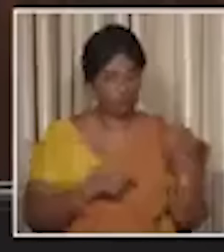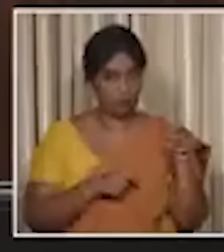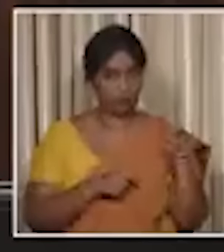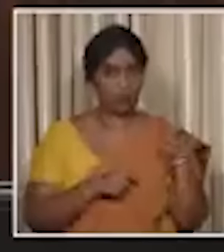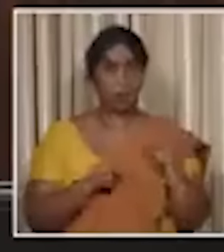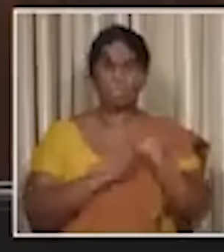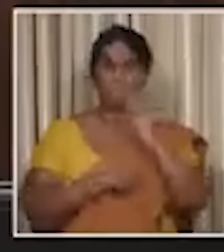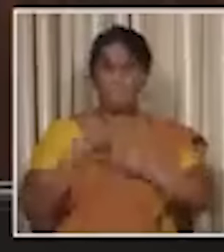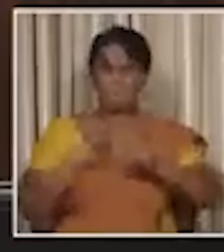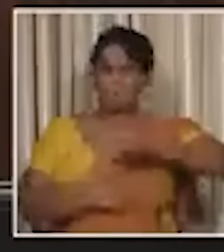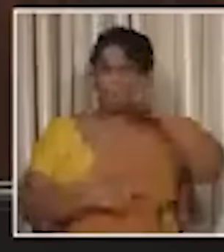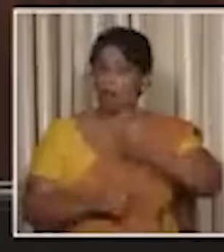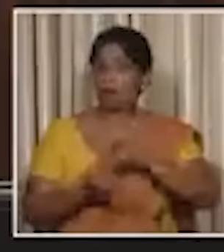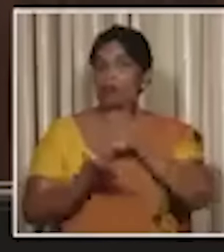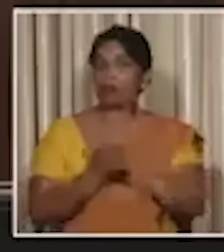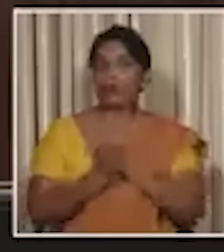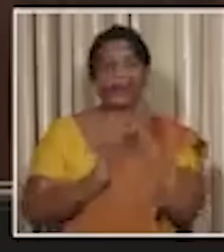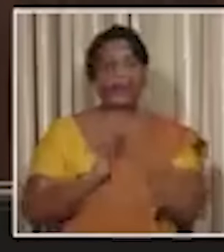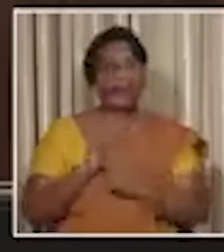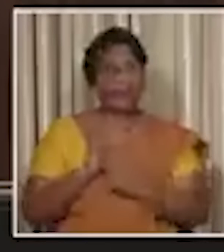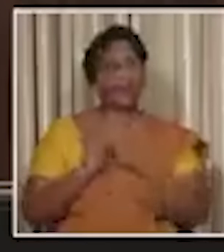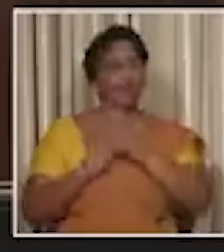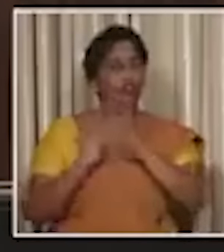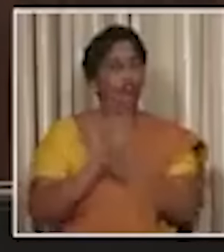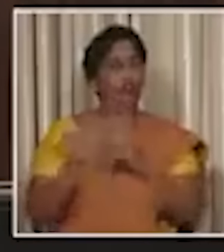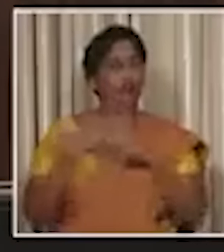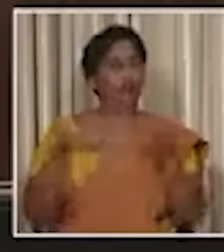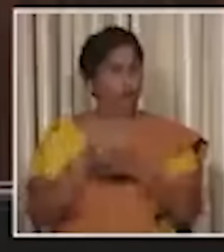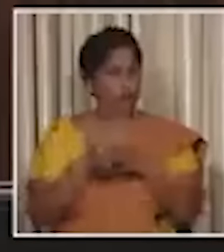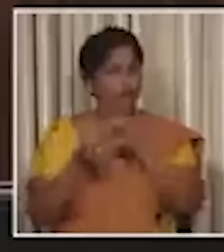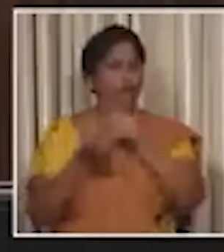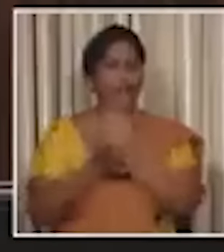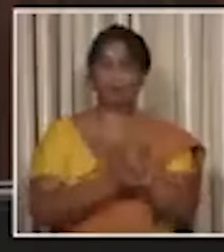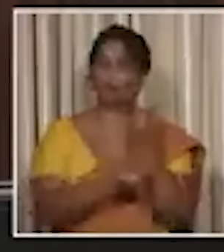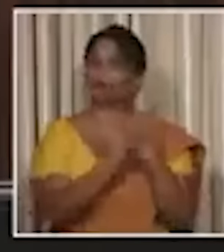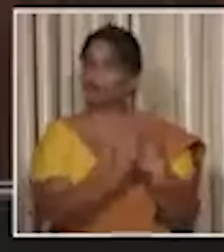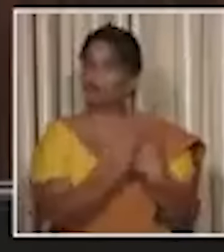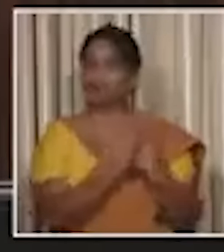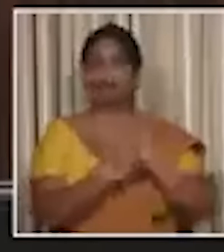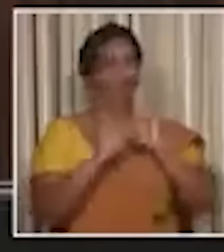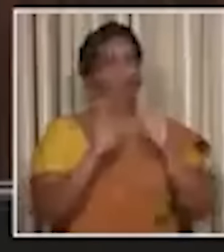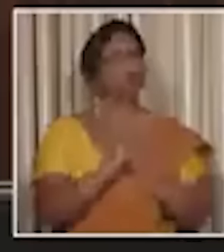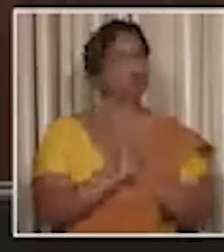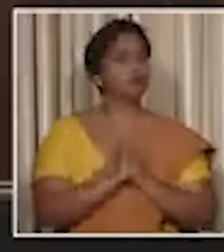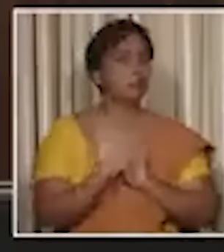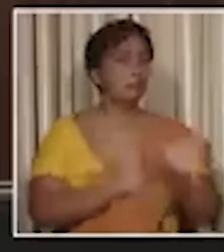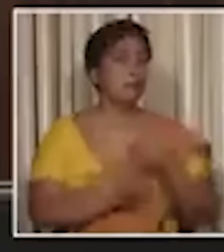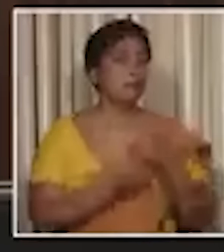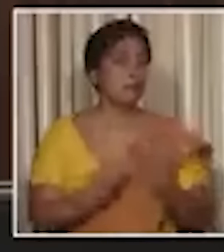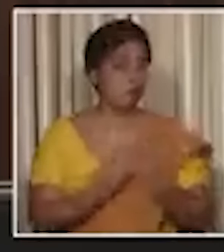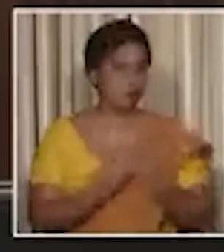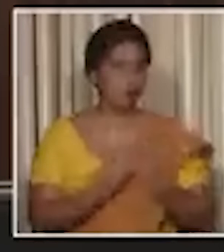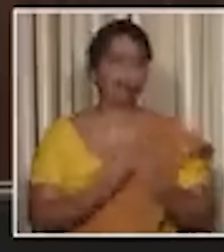காணப்படுகின்றது. அதற்கான சூழல் எமக்கு காணப்படுகின்றது. இந்த கனிய வளங்களை நீண்ட காலமாக பெருமதி மிக்க